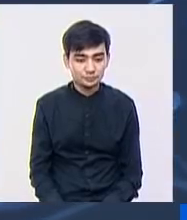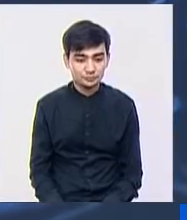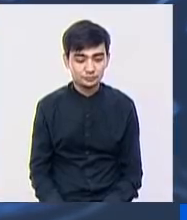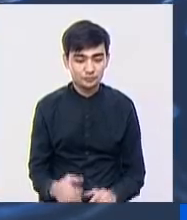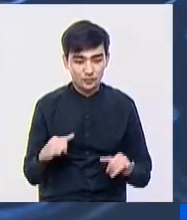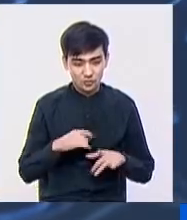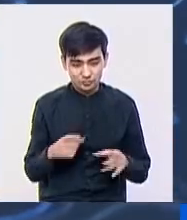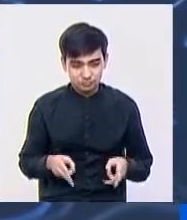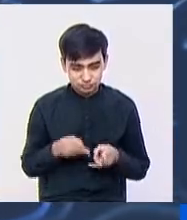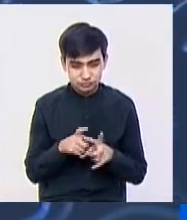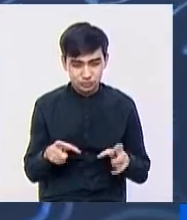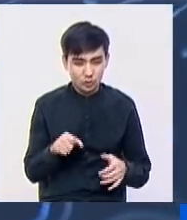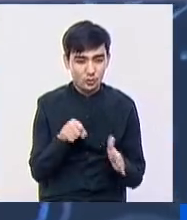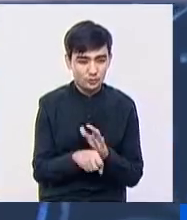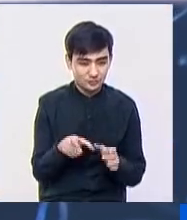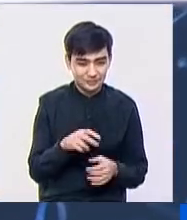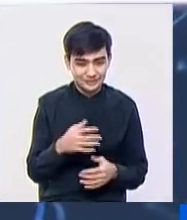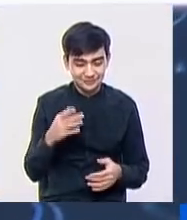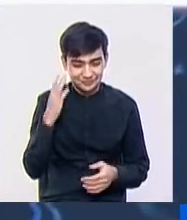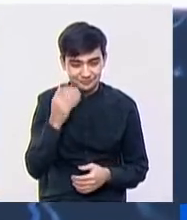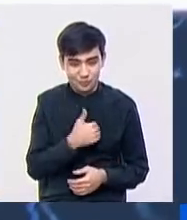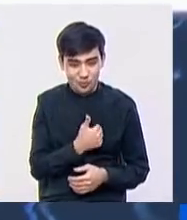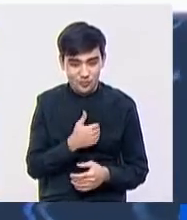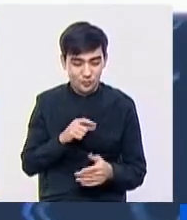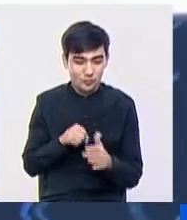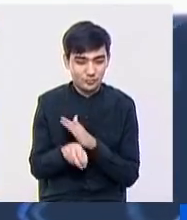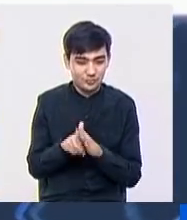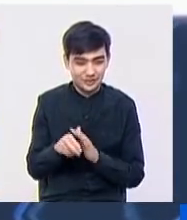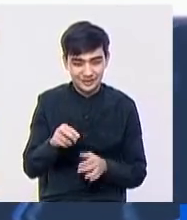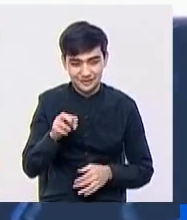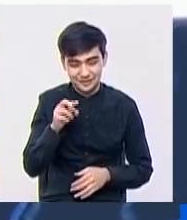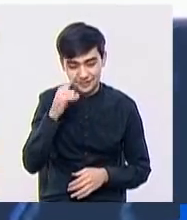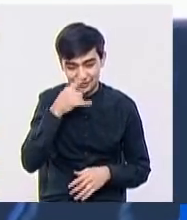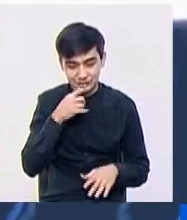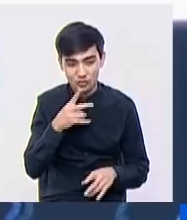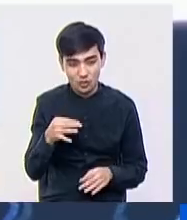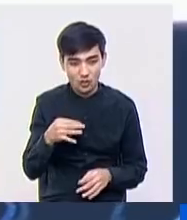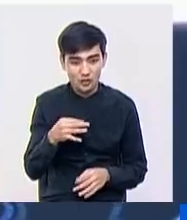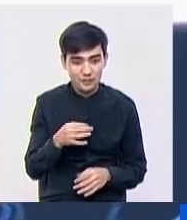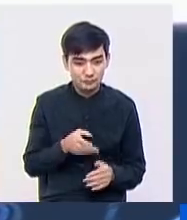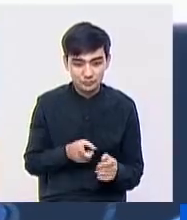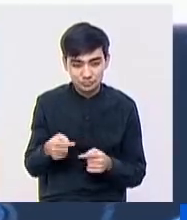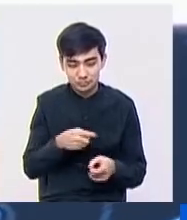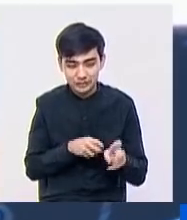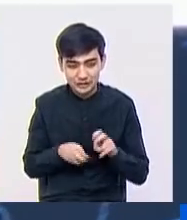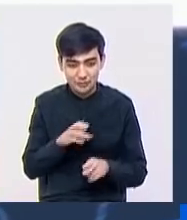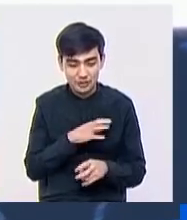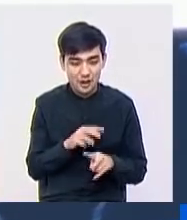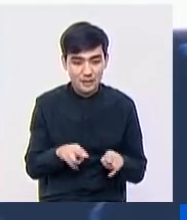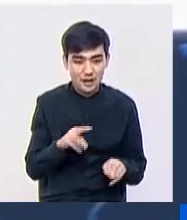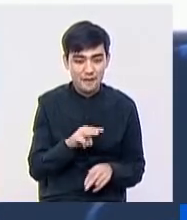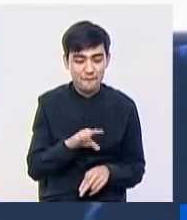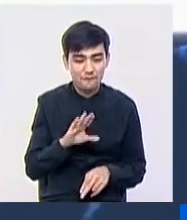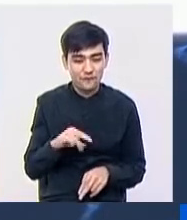Мародеры и убийцы стараются покинуть пределы Казахстана. Границы закрыты, но злоумышленники ищут обходные пути. Так, по данным МВД,